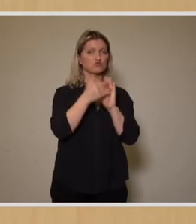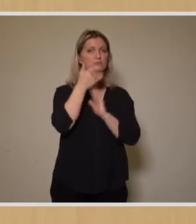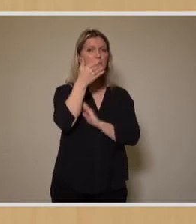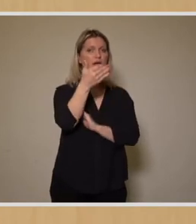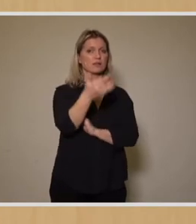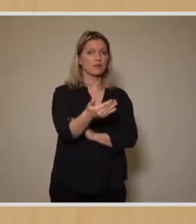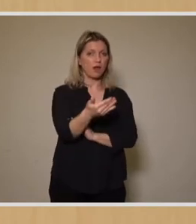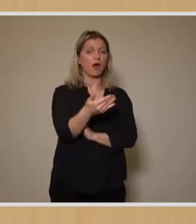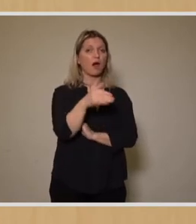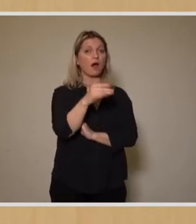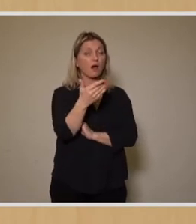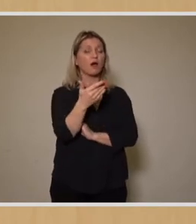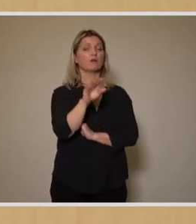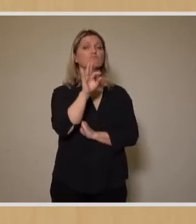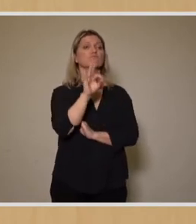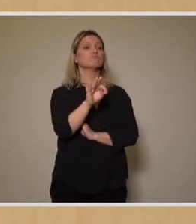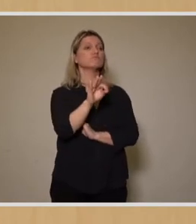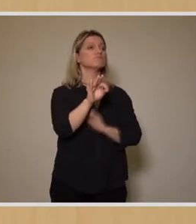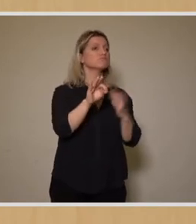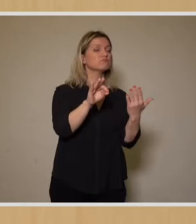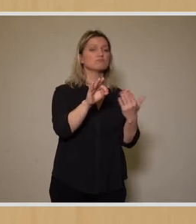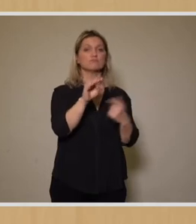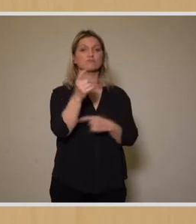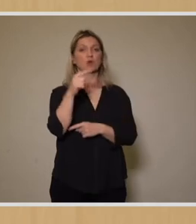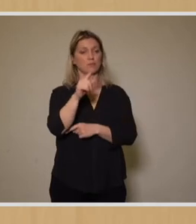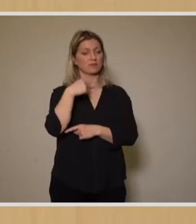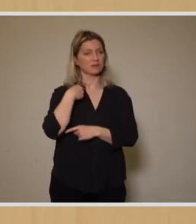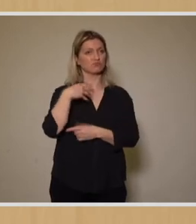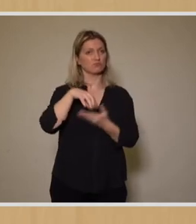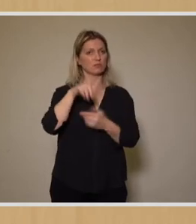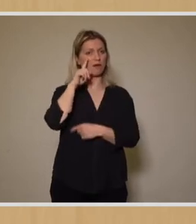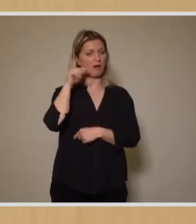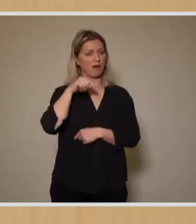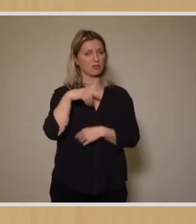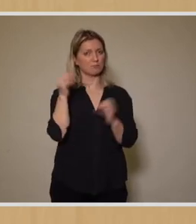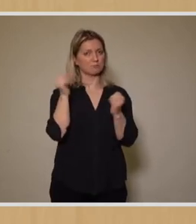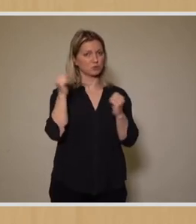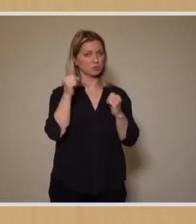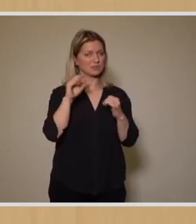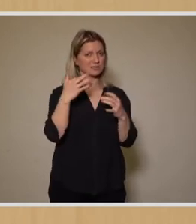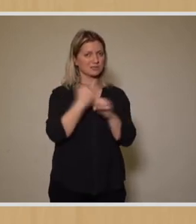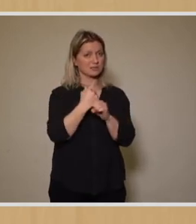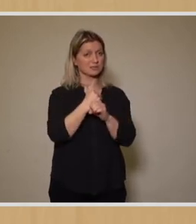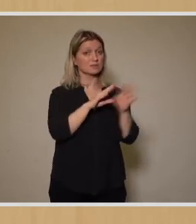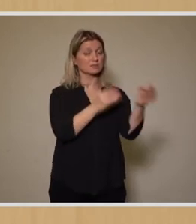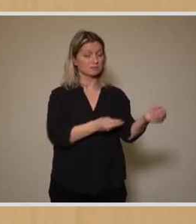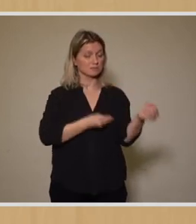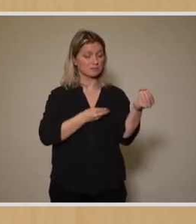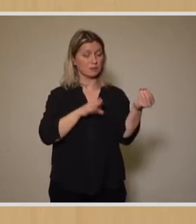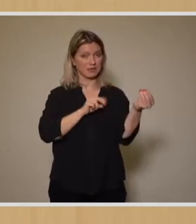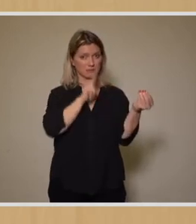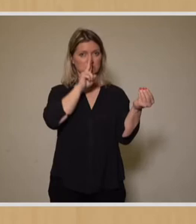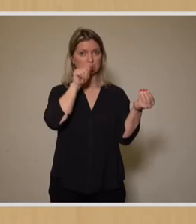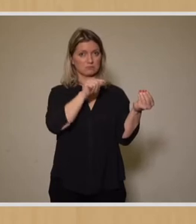der Berücksichtigung oder bei der Beschlussfassung, die dann später folgt, berücksichtigt und, so steht